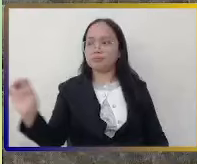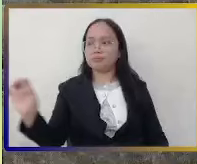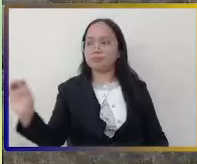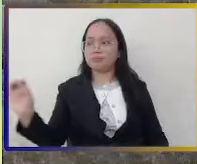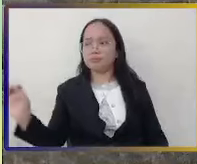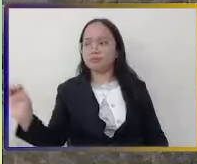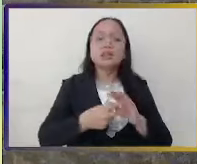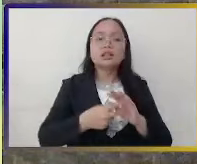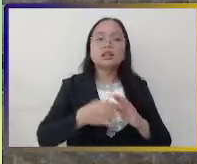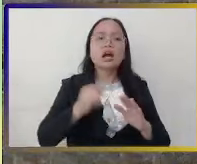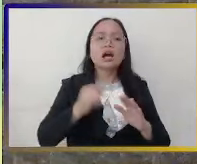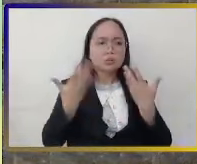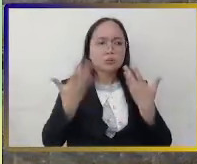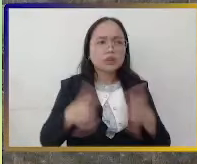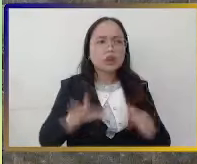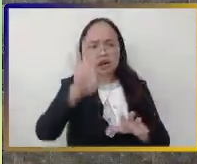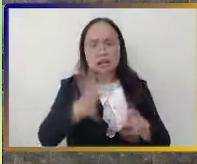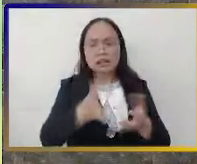Itinangin na kita.